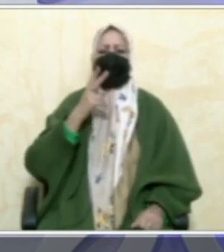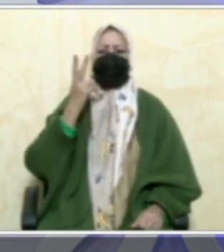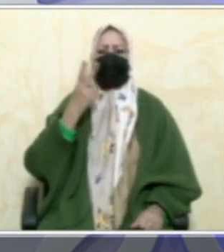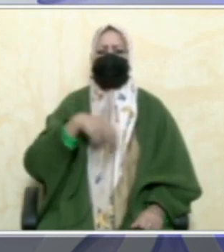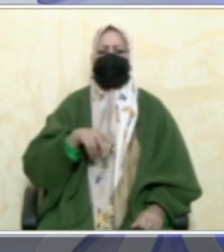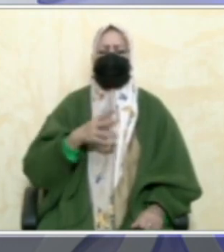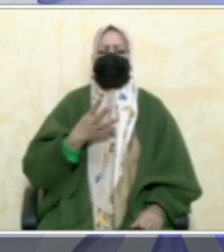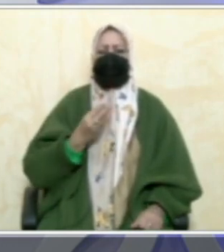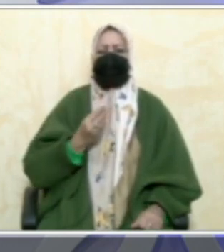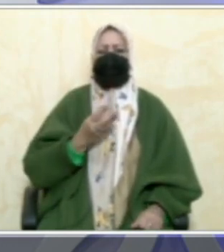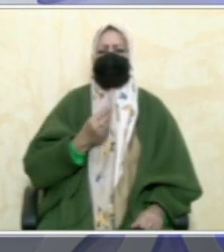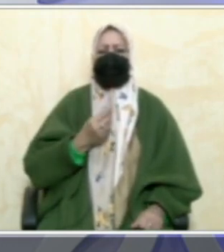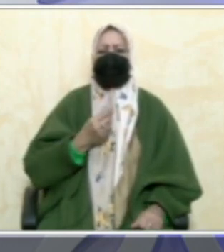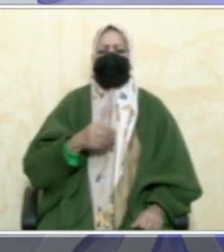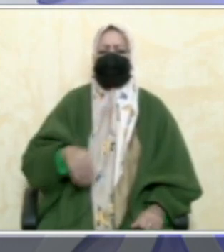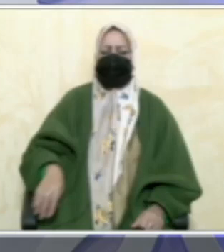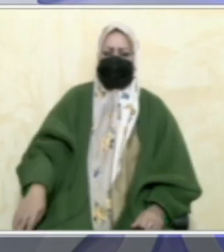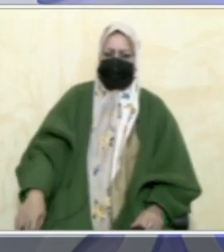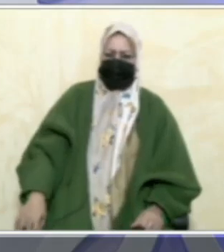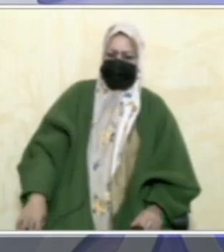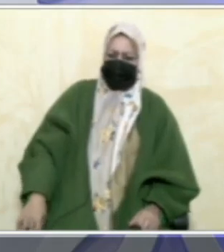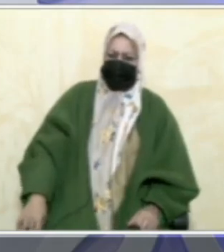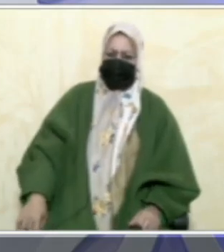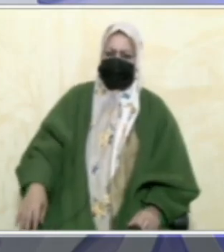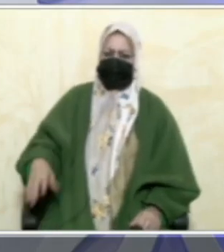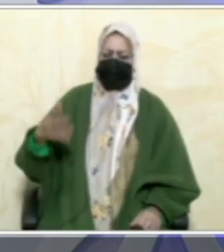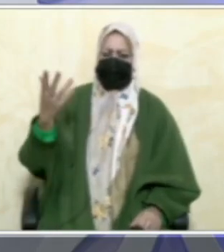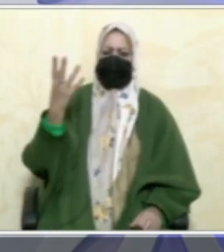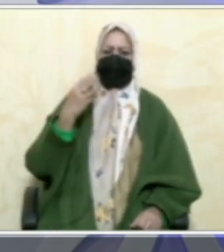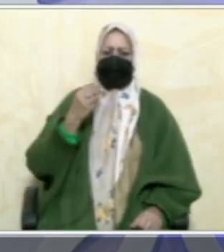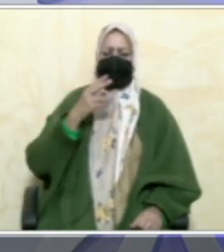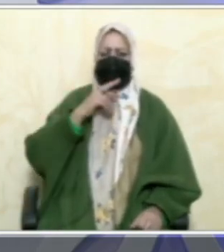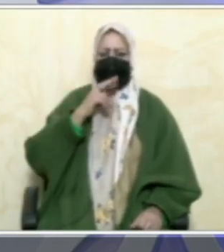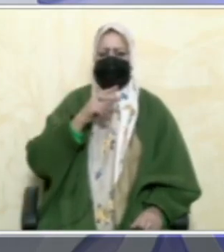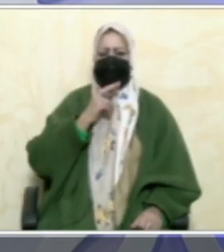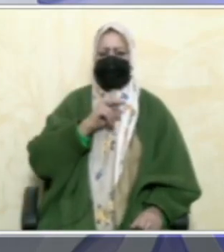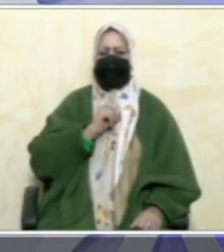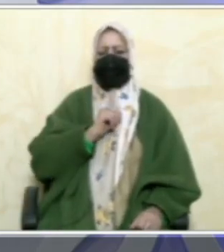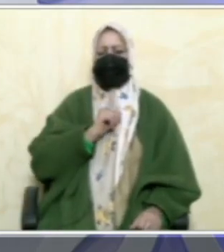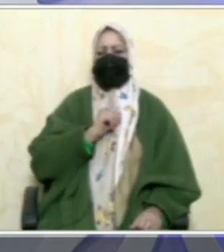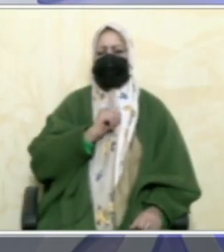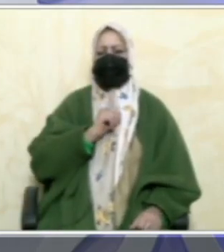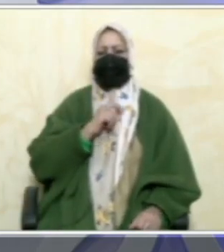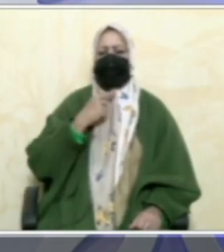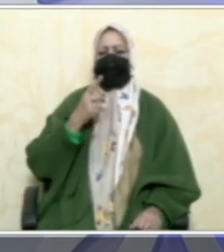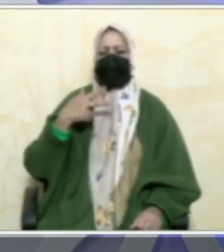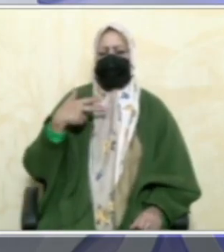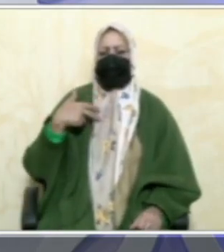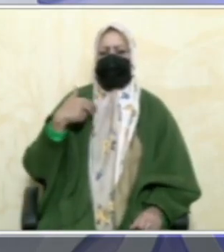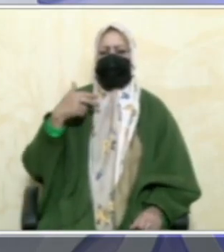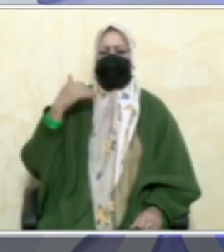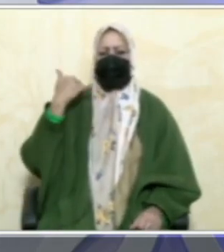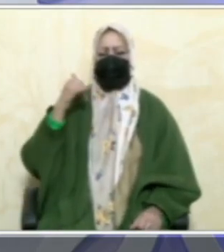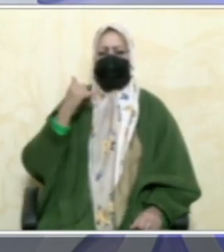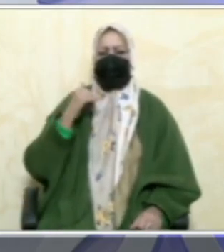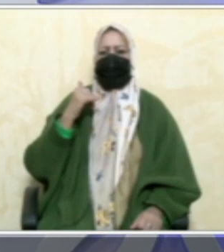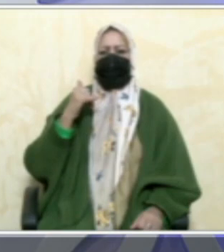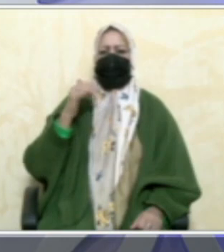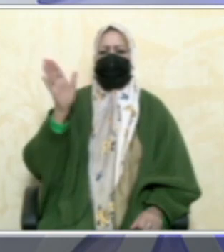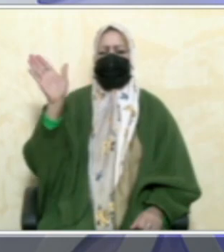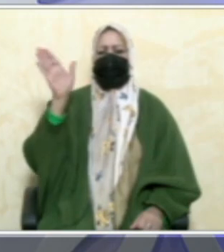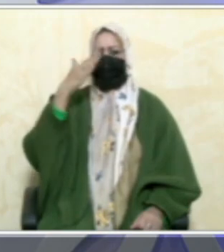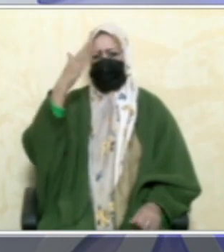أصبح يتكلم بهذا المنطق باسمه عند علم الدولة الإسلامية